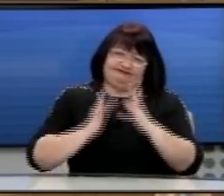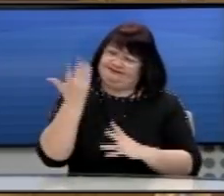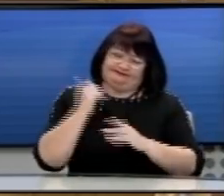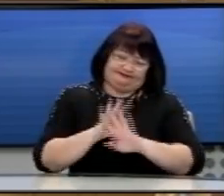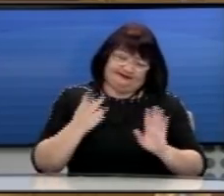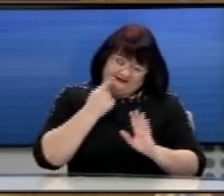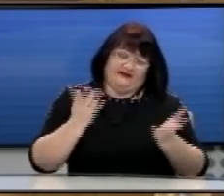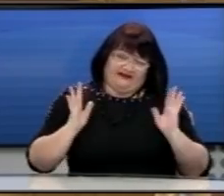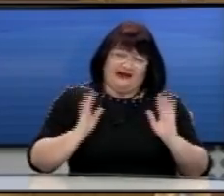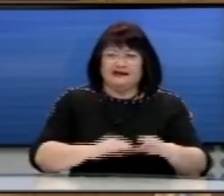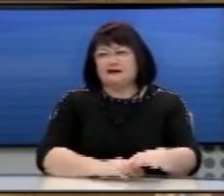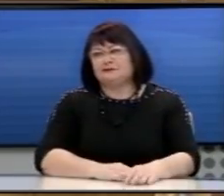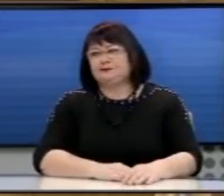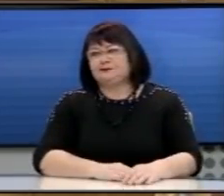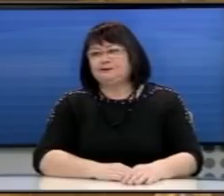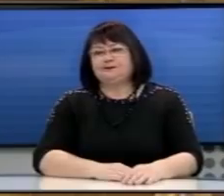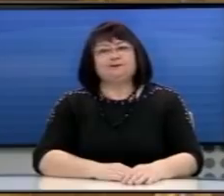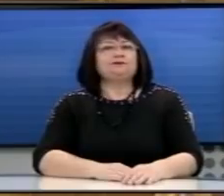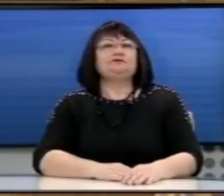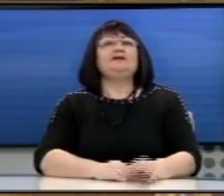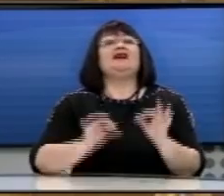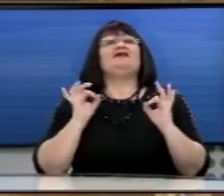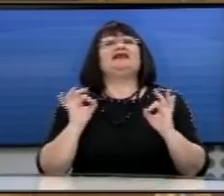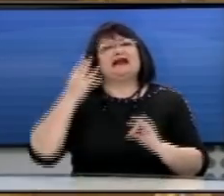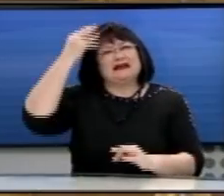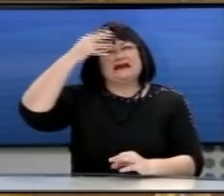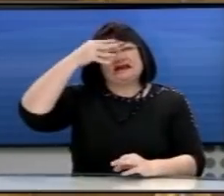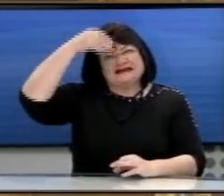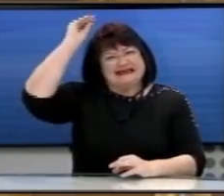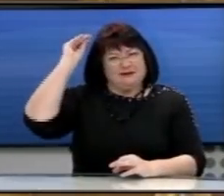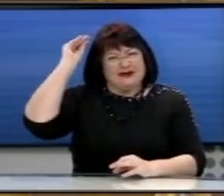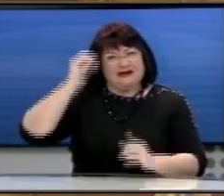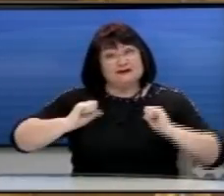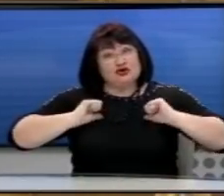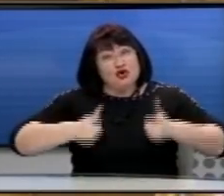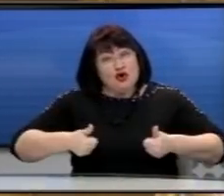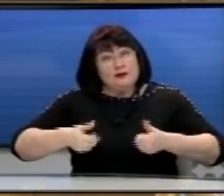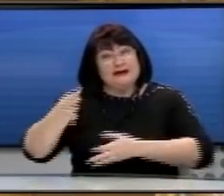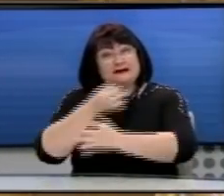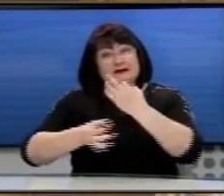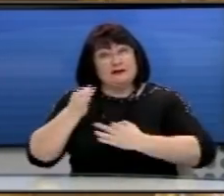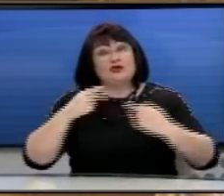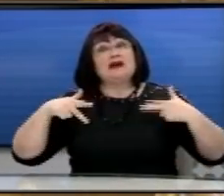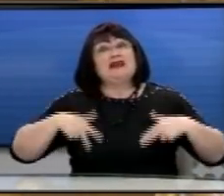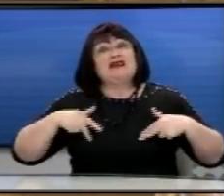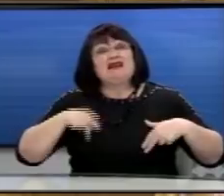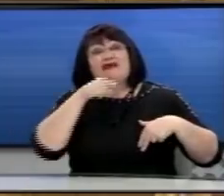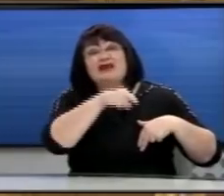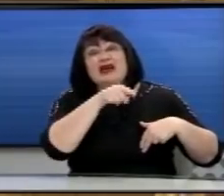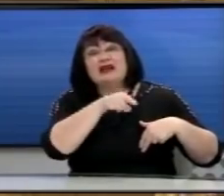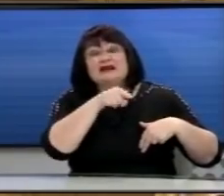πρόοδο. Μάλιστα, ο κύριος Τσίπρας τόλμησε να πει πως η κυβέρνηση φέρνει